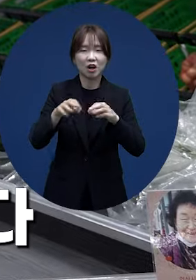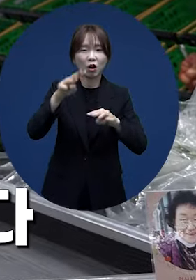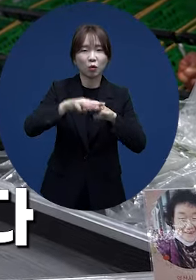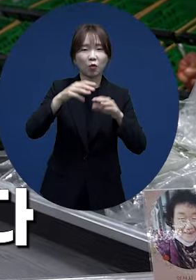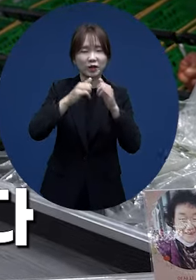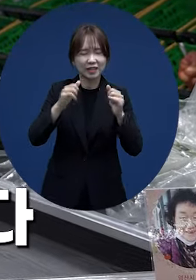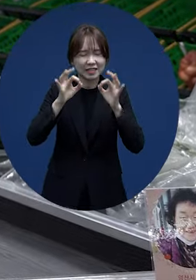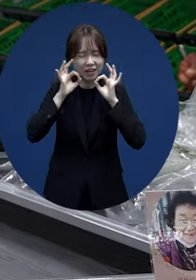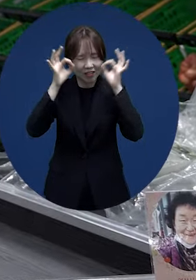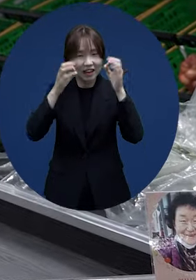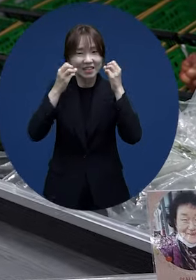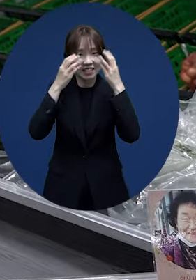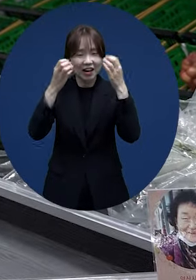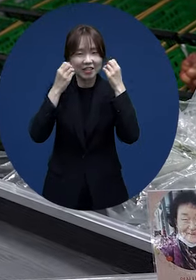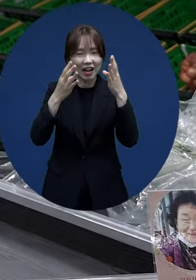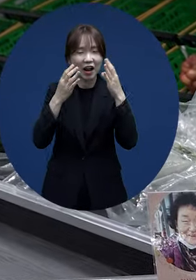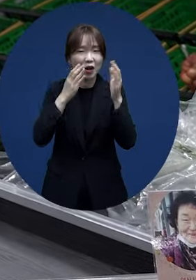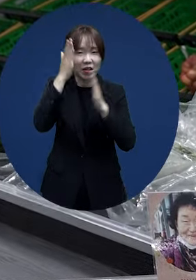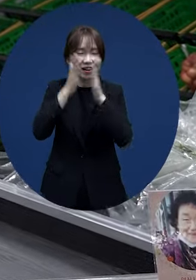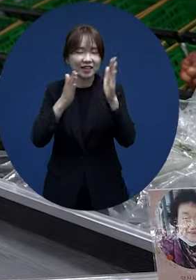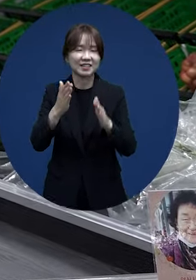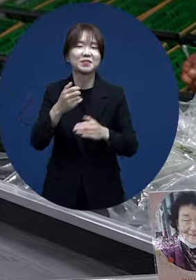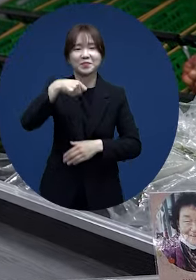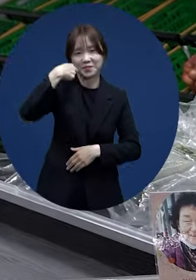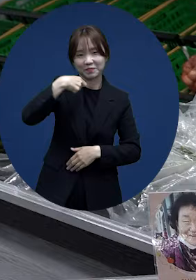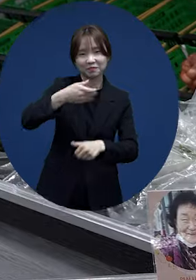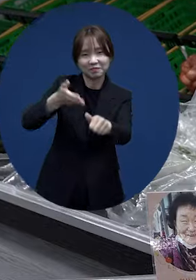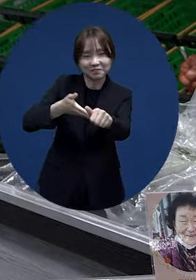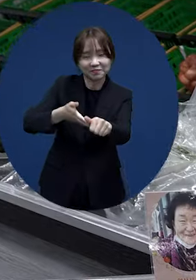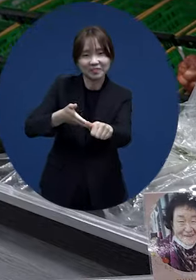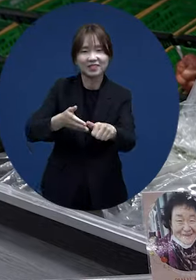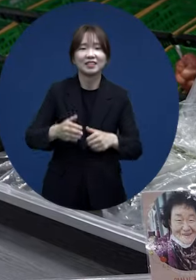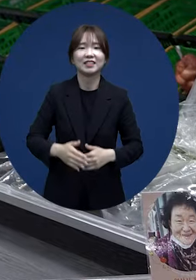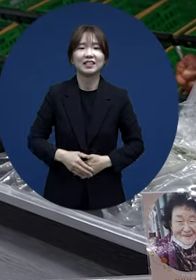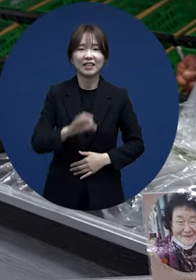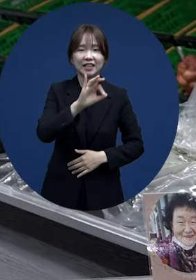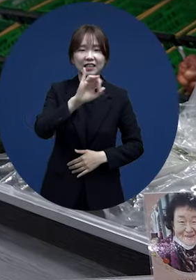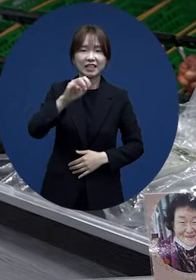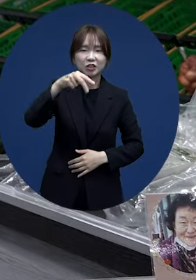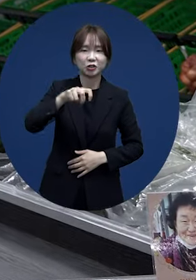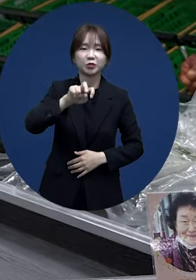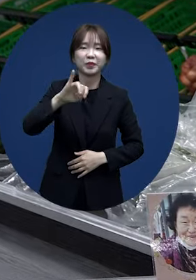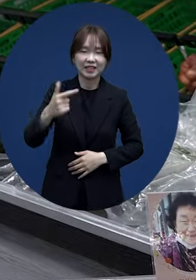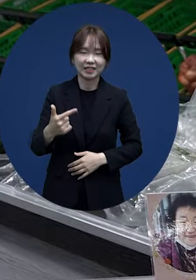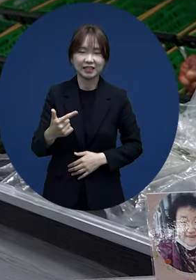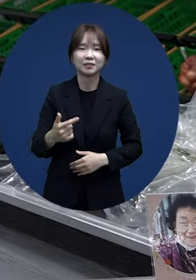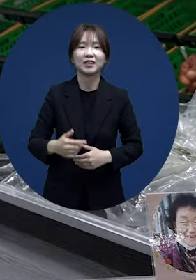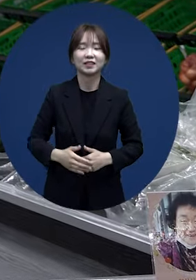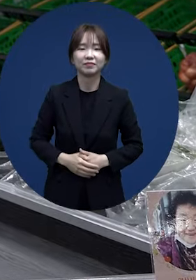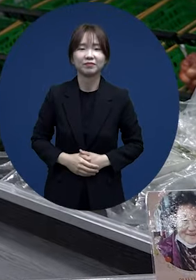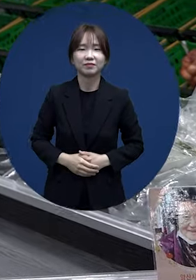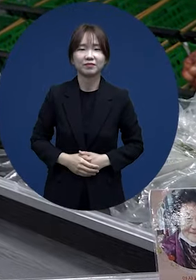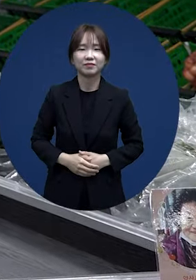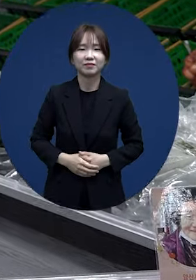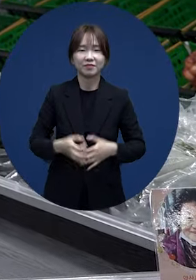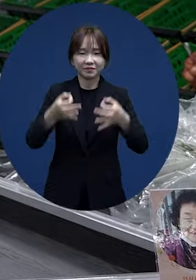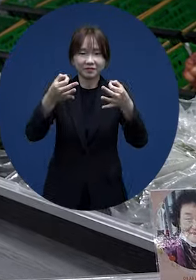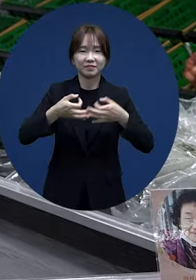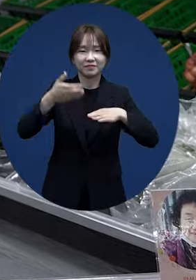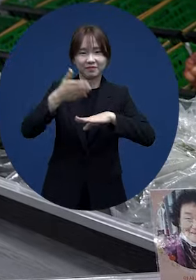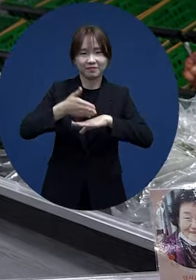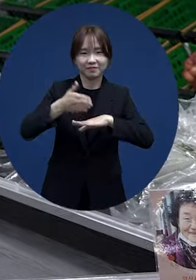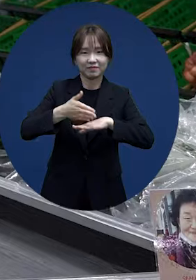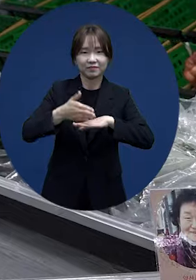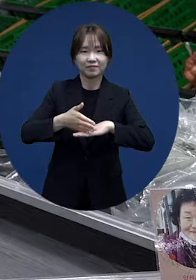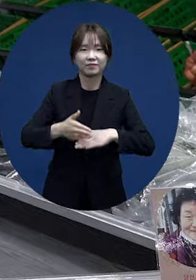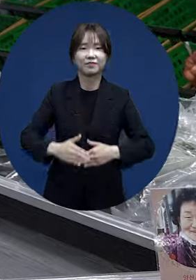테니까요. 여러분들은 우리 지역 농민들의 정성과 신선함을 느껴보시기 바라겠습니다. 이상 이슈연구소